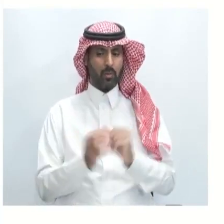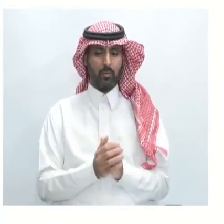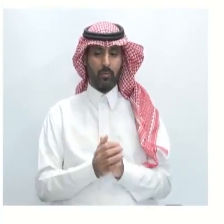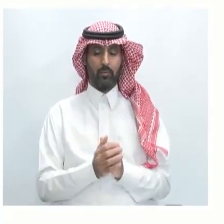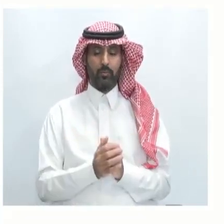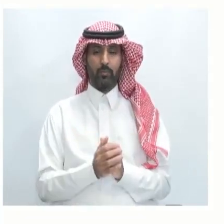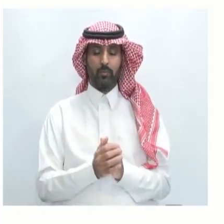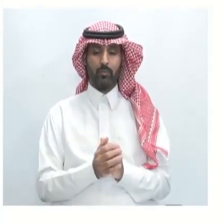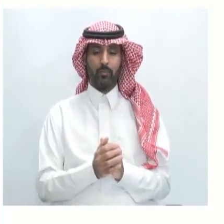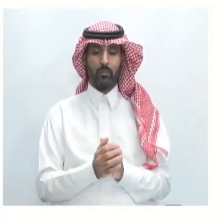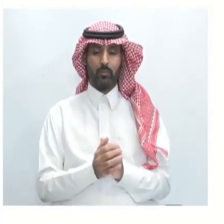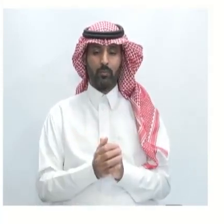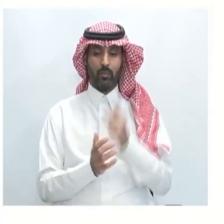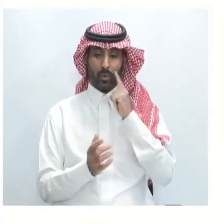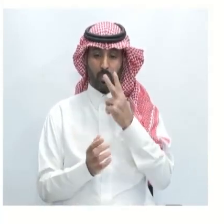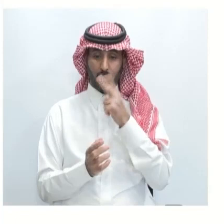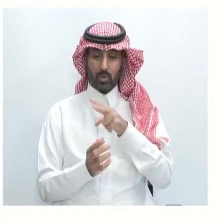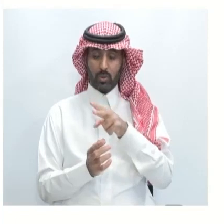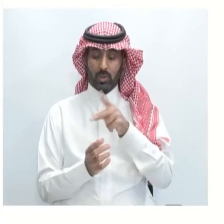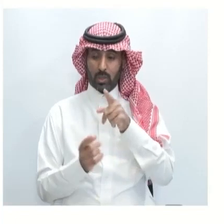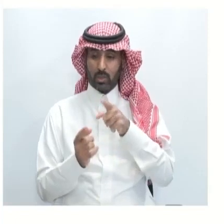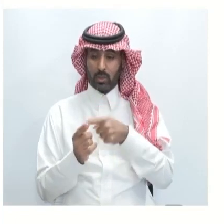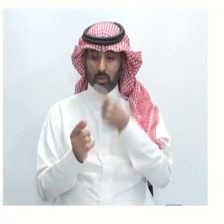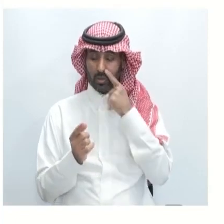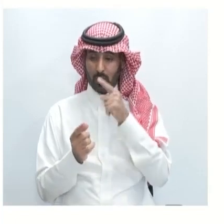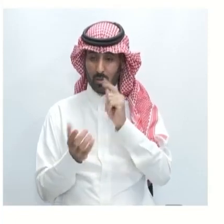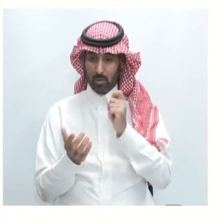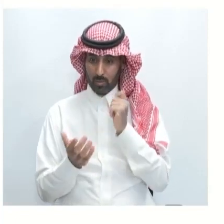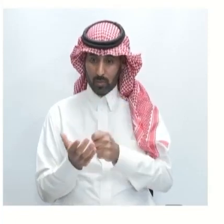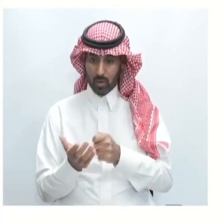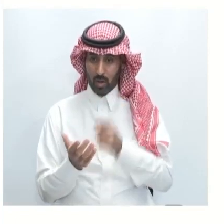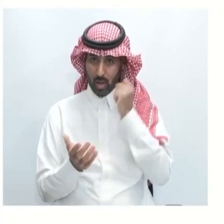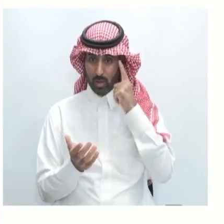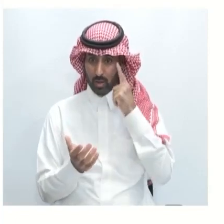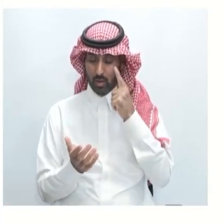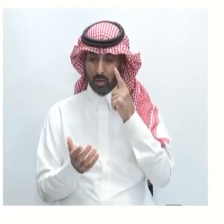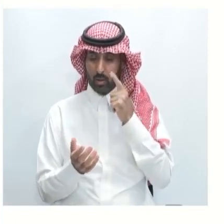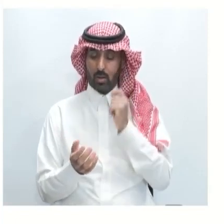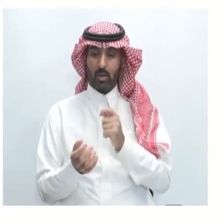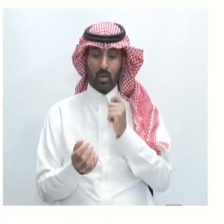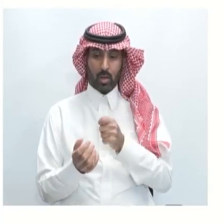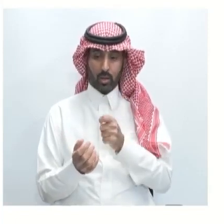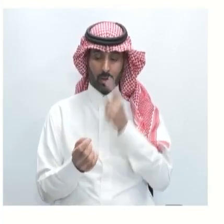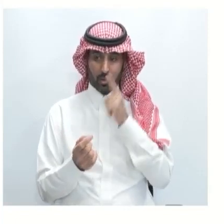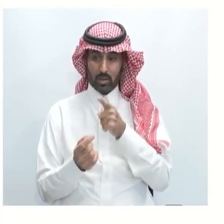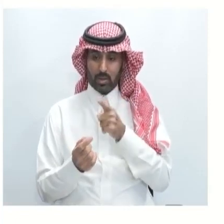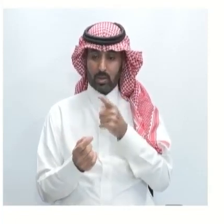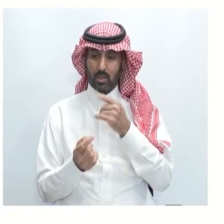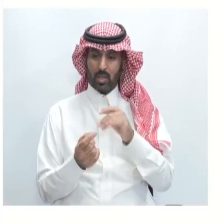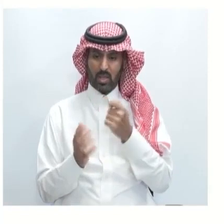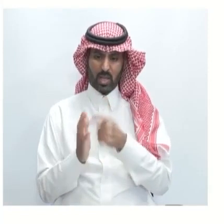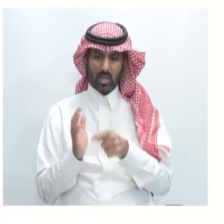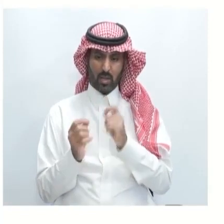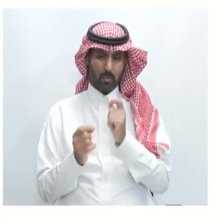المقصود بالقياس القياس شكل من اشكال البرهنه العقليه وهو احد اساليب الاستدلال غير